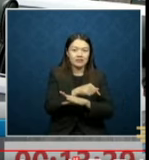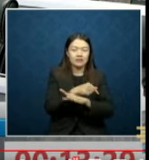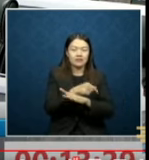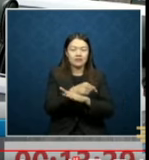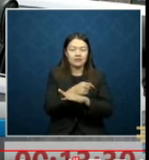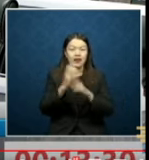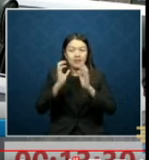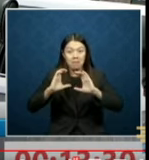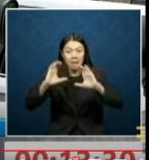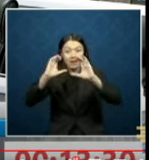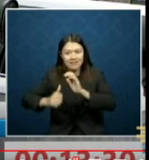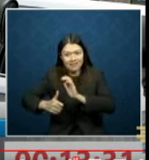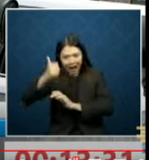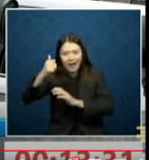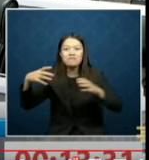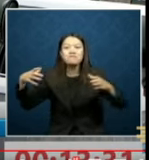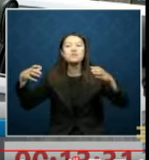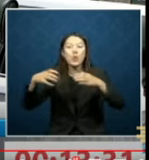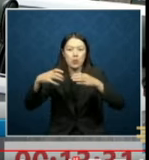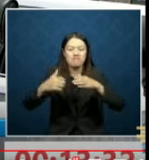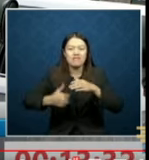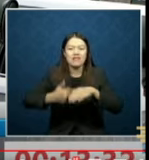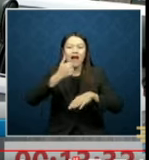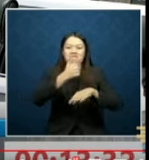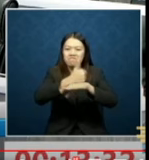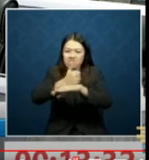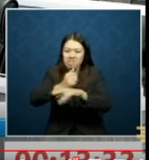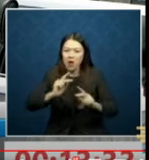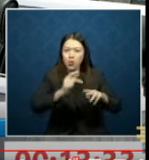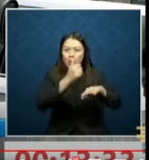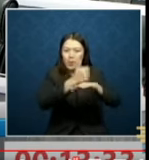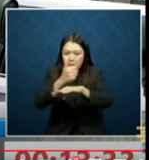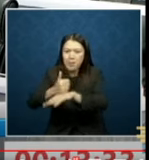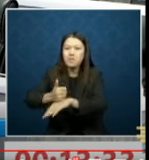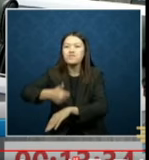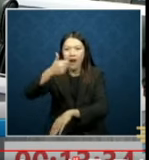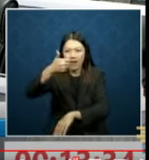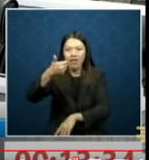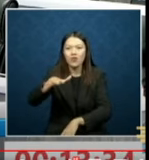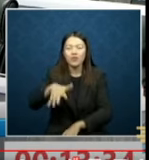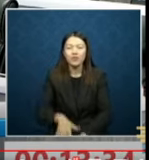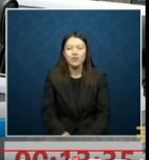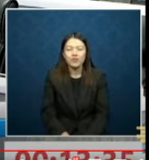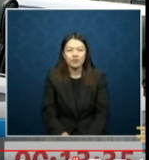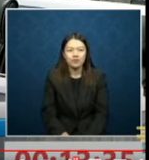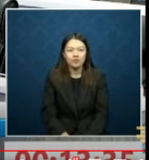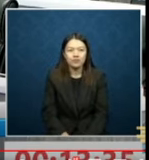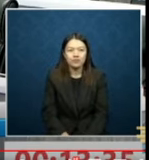ลแต่งตั้งคณะรัฐมนตรีขออนุญาตครับ